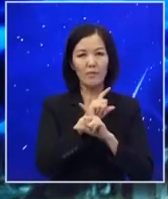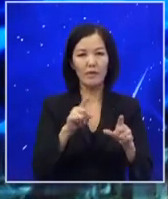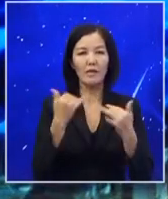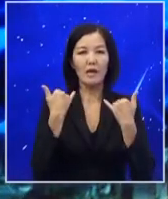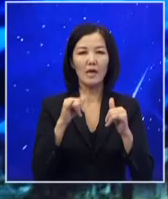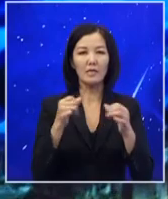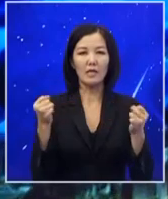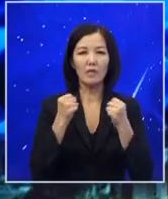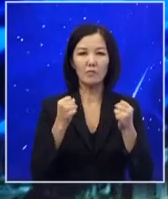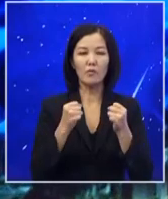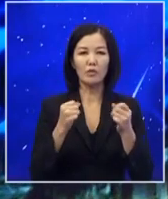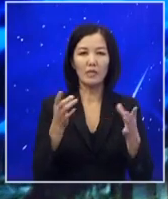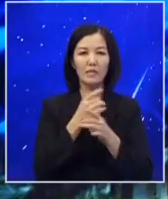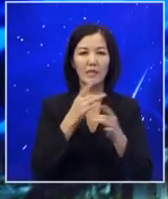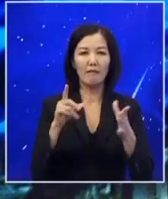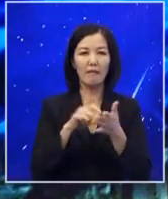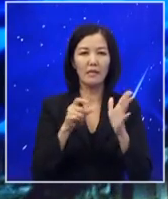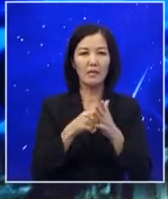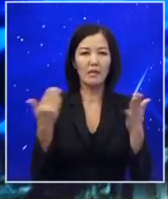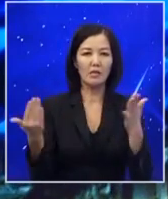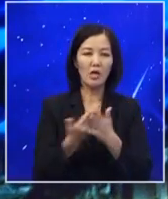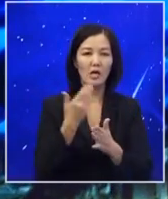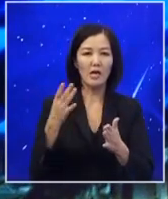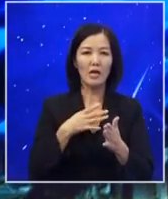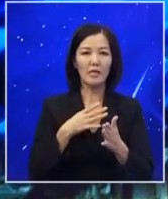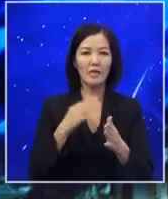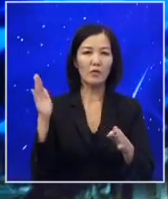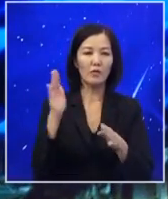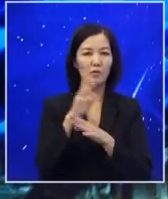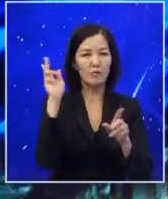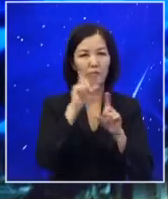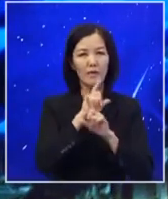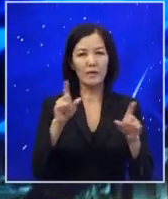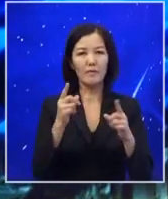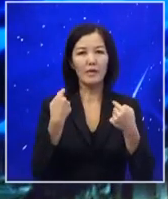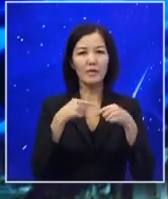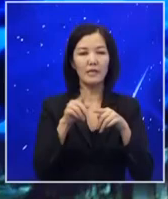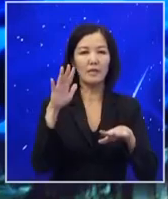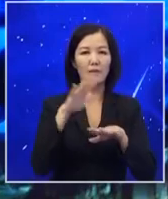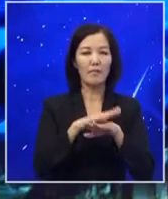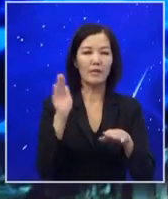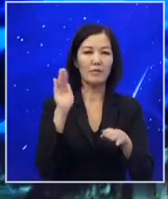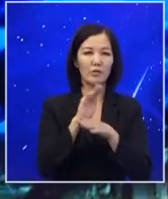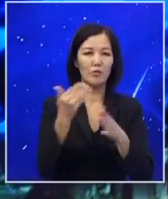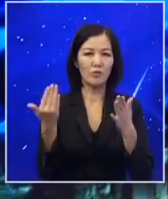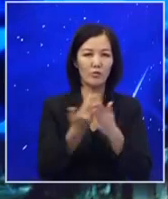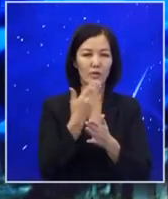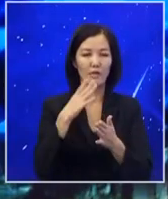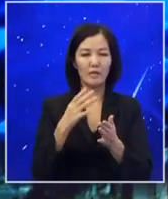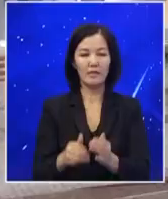асхана, спорт және салтанат залы жаңартылды. Қосымша білім мекемесінің материалдық техникалық базасы